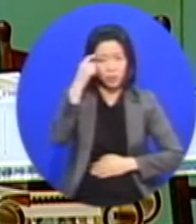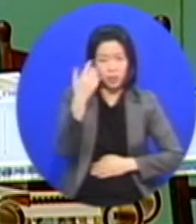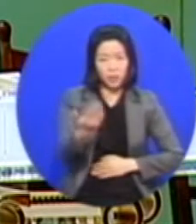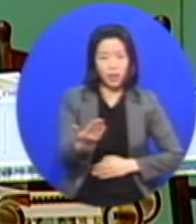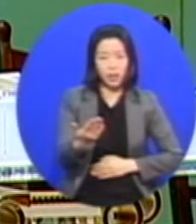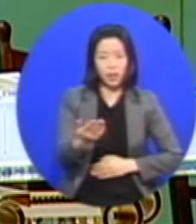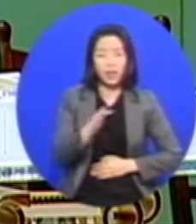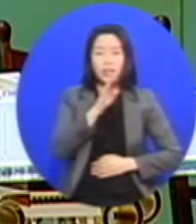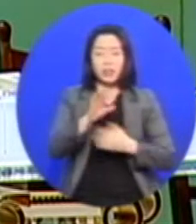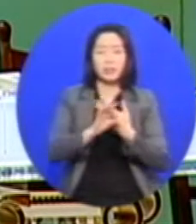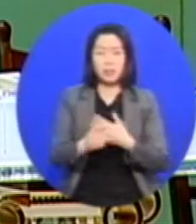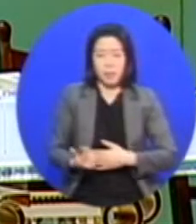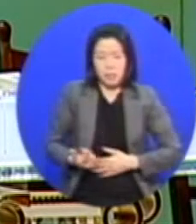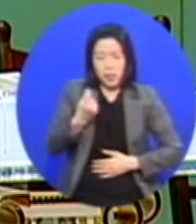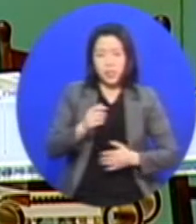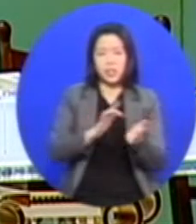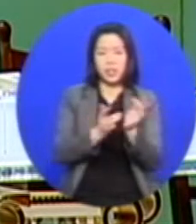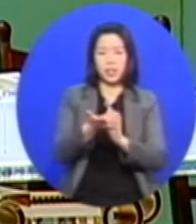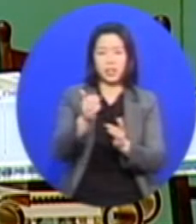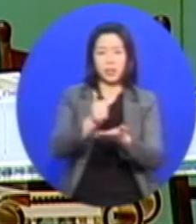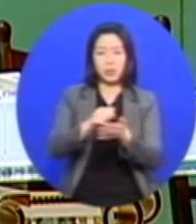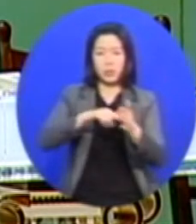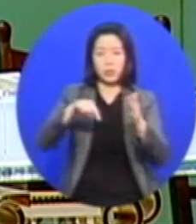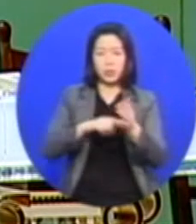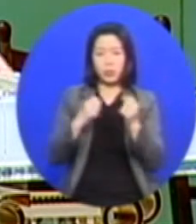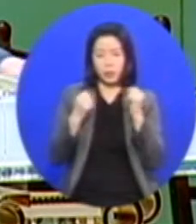그러면 빨리 예수님 안에 거 아세요